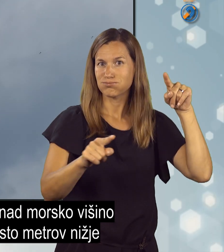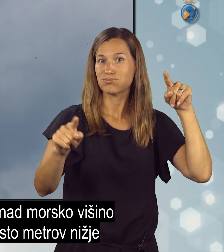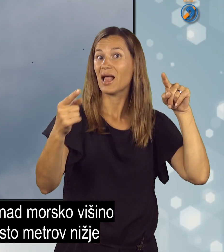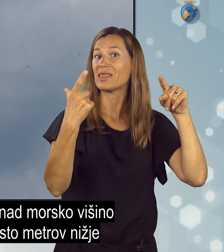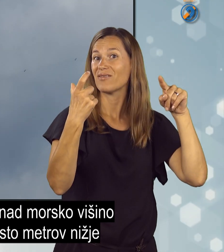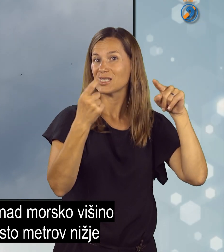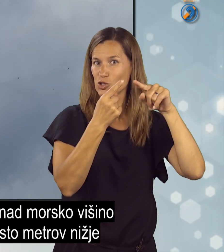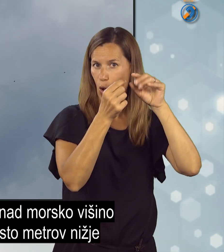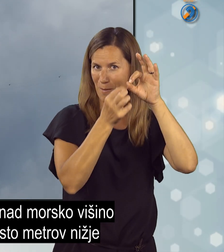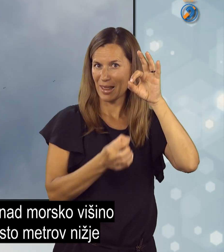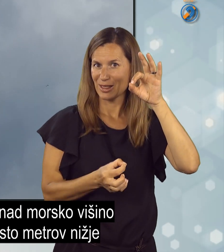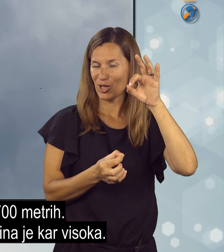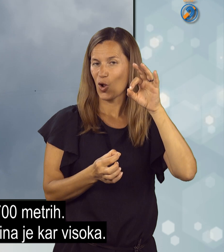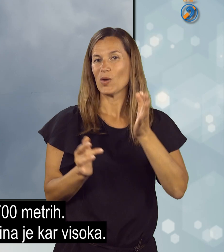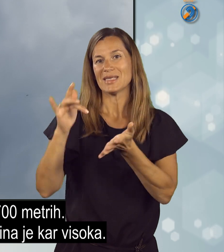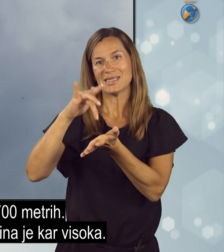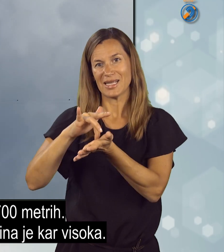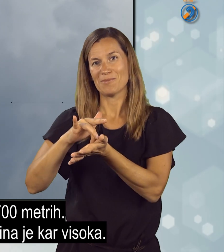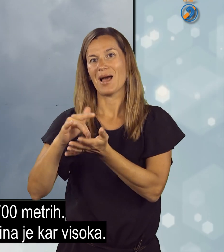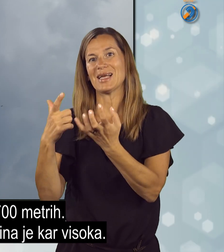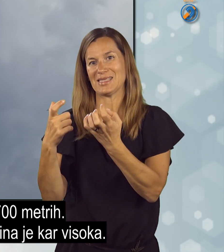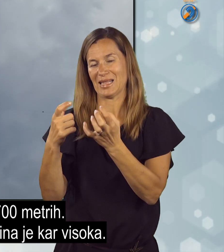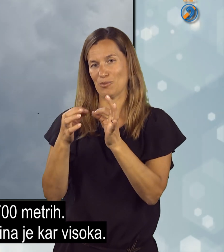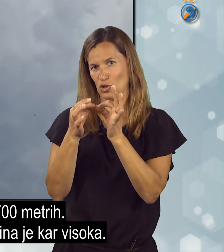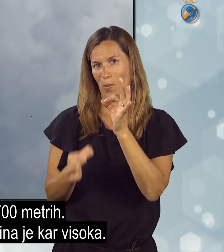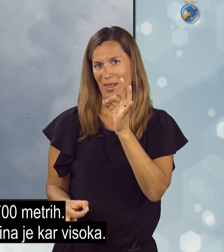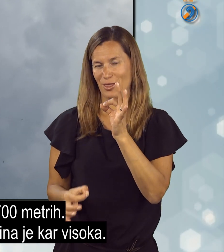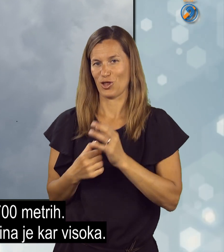200 višinskih metrov, se pravi cilj je pa pri 700 metrih.